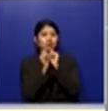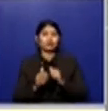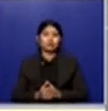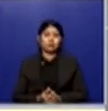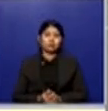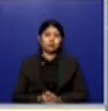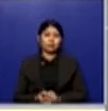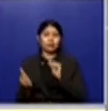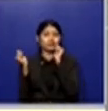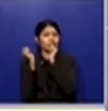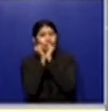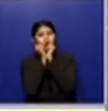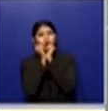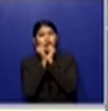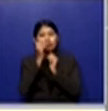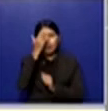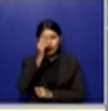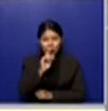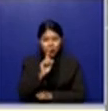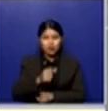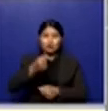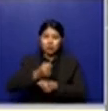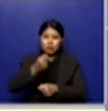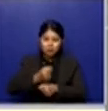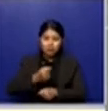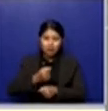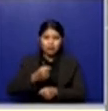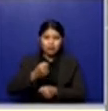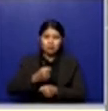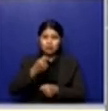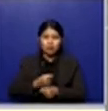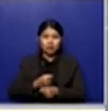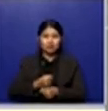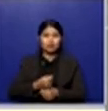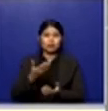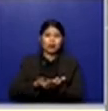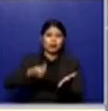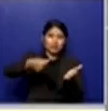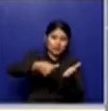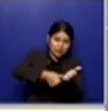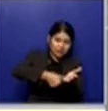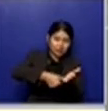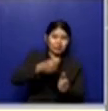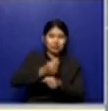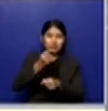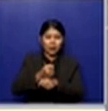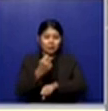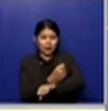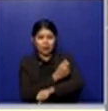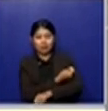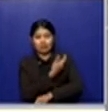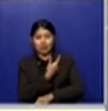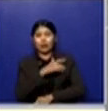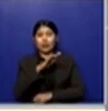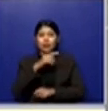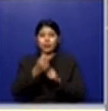เป็นทาสเพราะต้องมาทำงานในเมืองเป็นหนี้ทำงานได้แรงละ